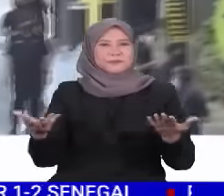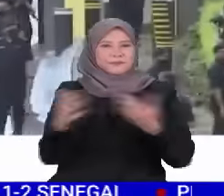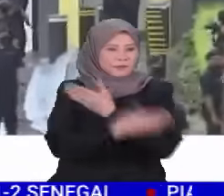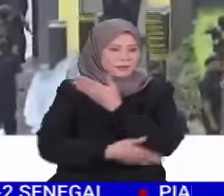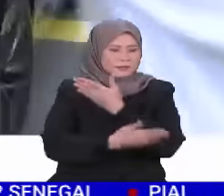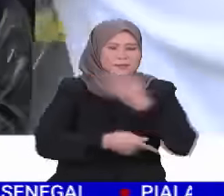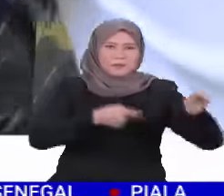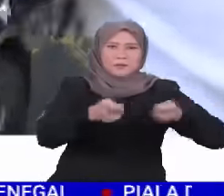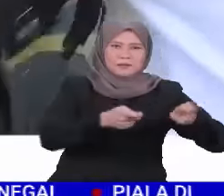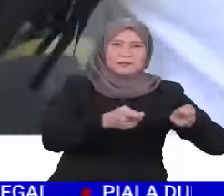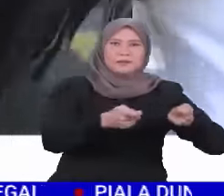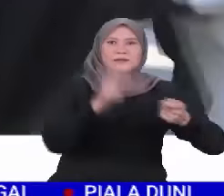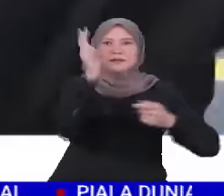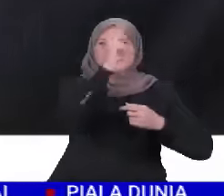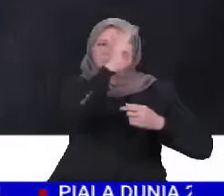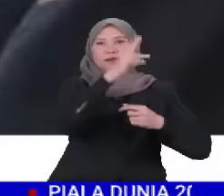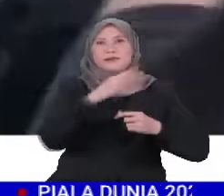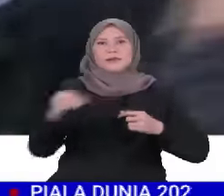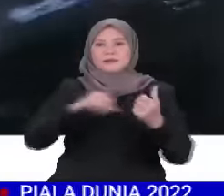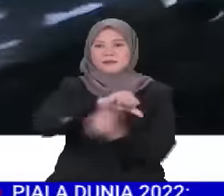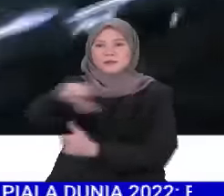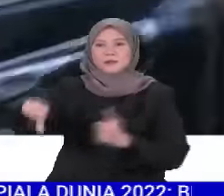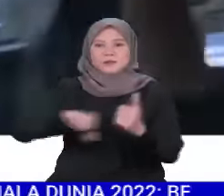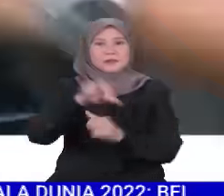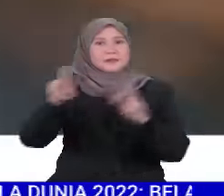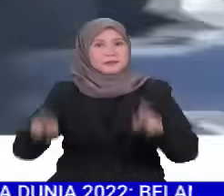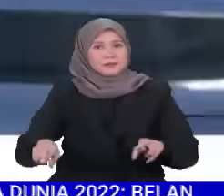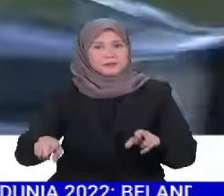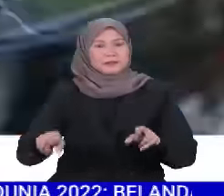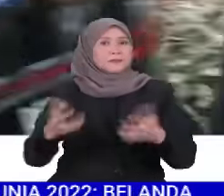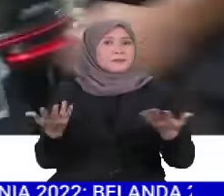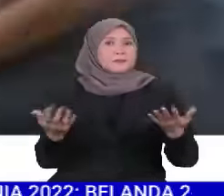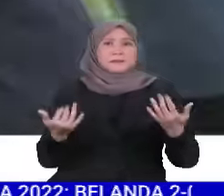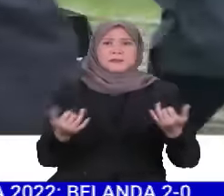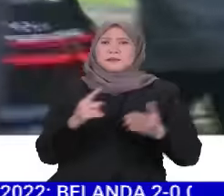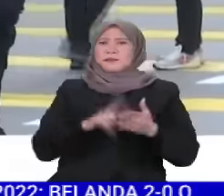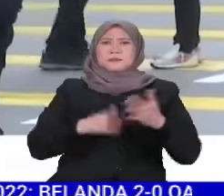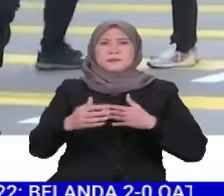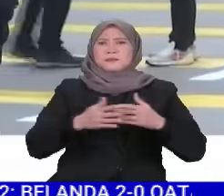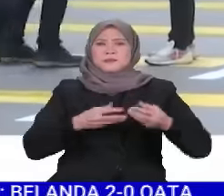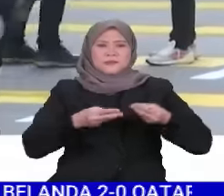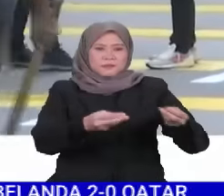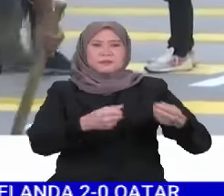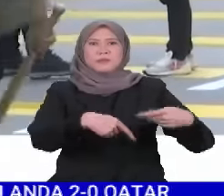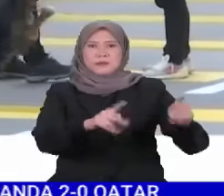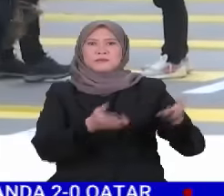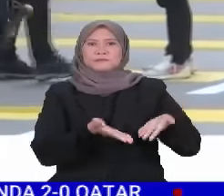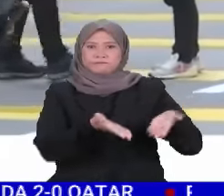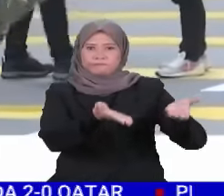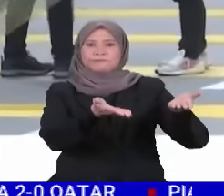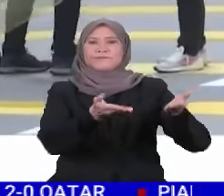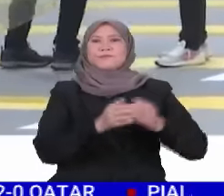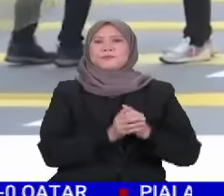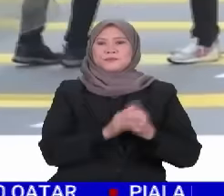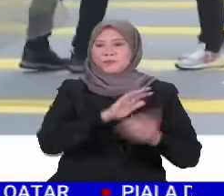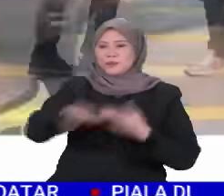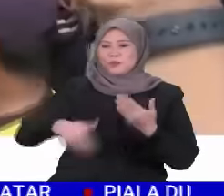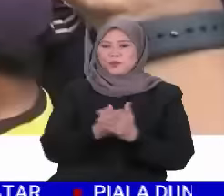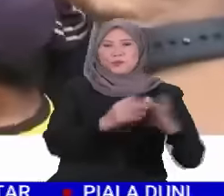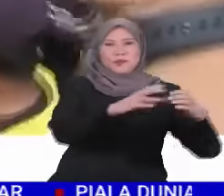dan mengganggu sosialisasi rakyat namun aku Salahnya kalau kita berikan ruang yang sebesar-besarnya kepada